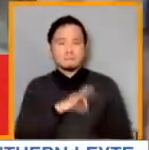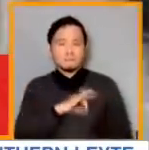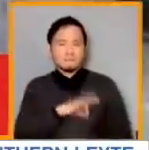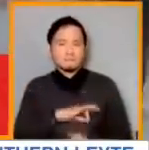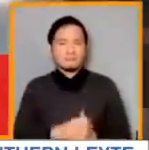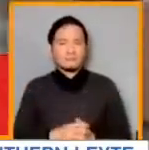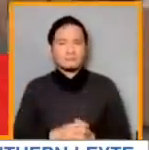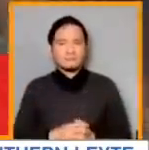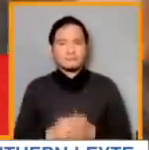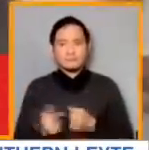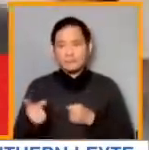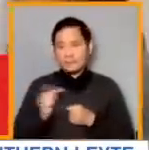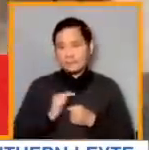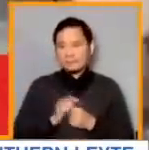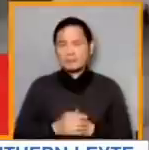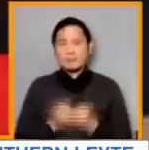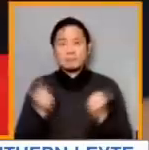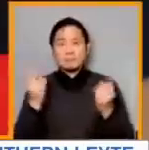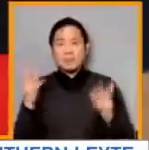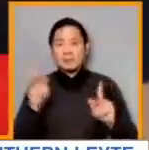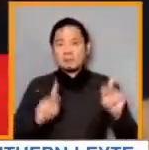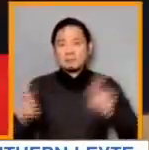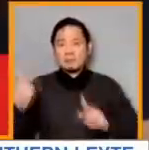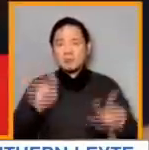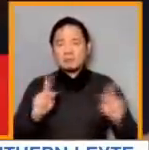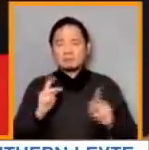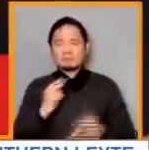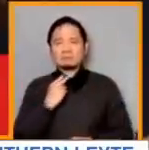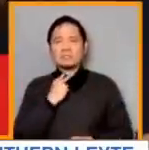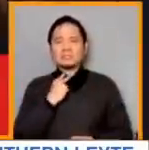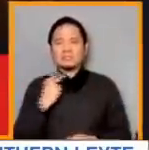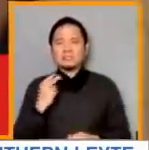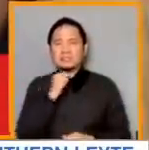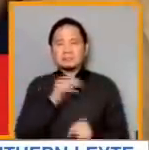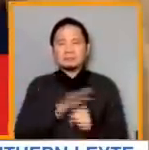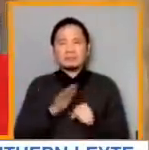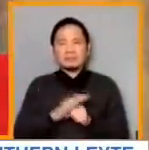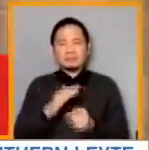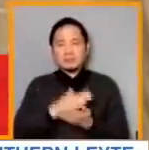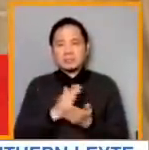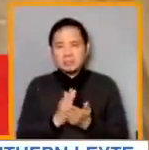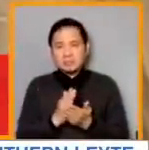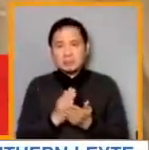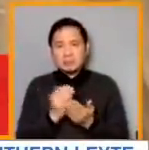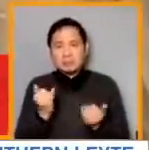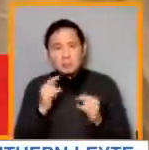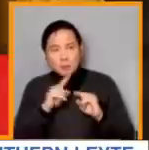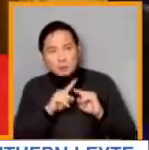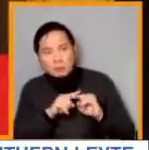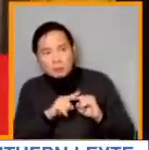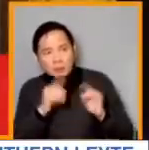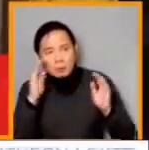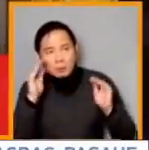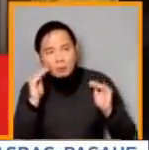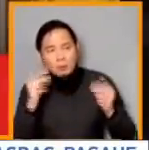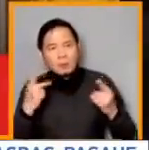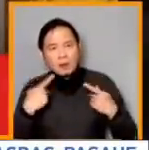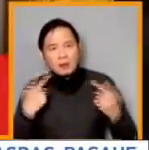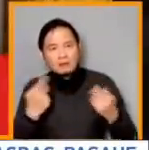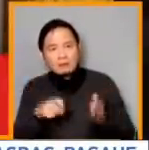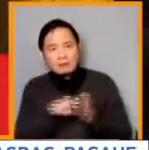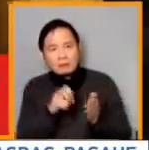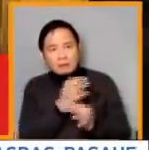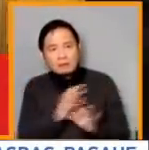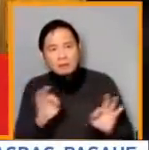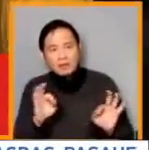maraming pasahero ang kapos sa budget. Kaya inaasahan daw nila ang libreng sakay para makamenos kahit papano. Sana nga po may libreng